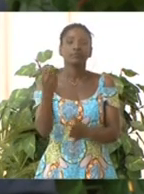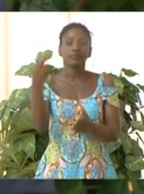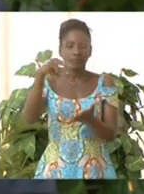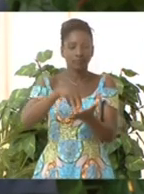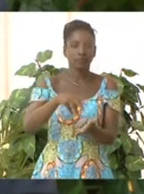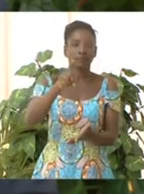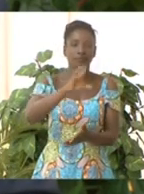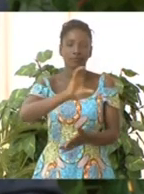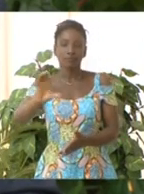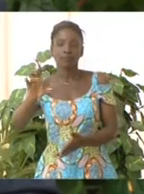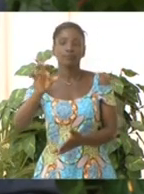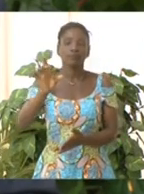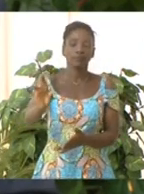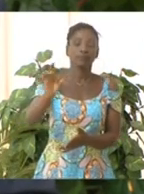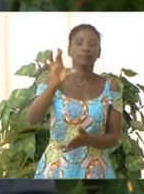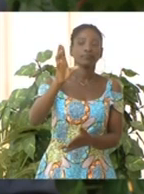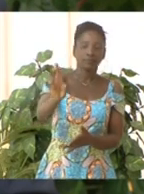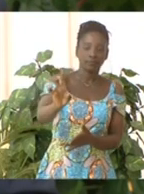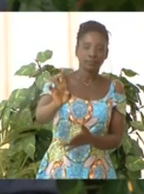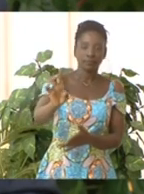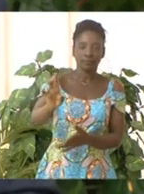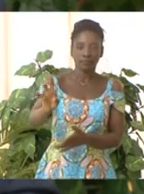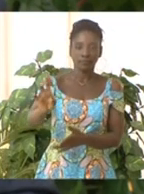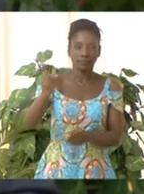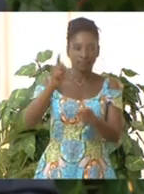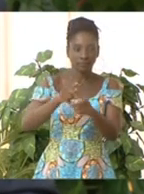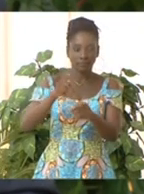12187. Taux de participation,